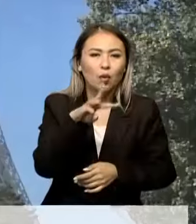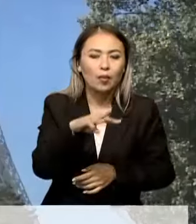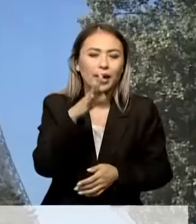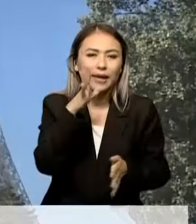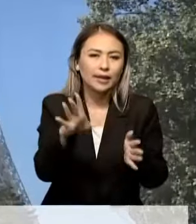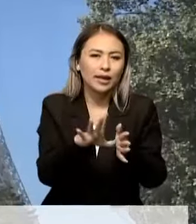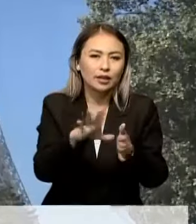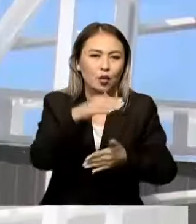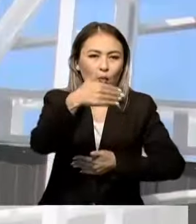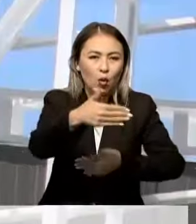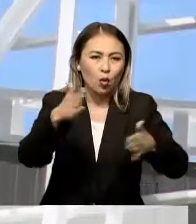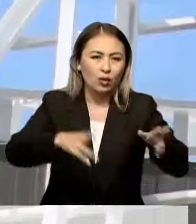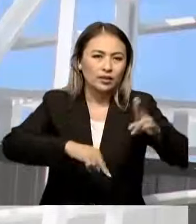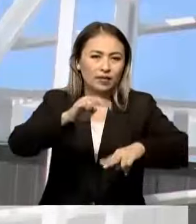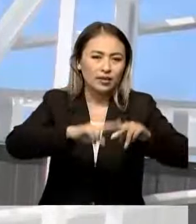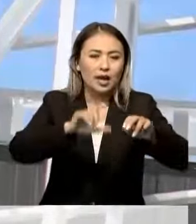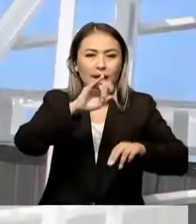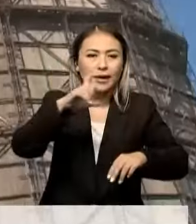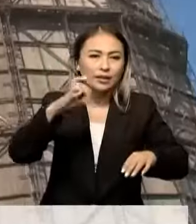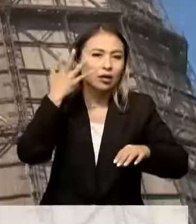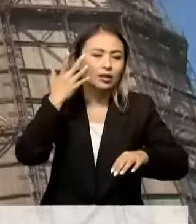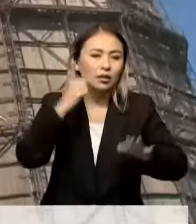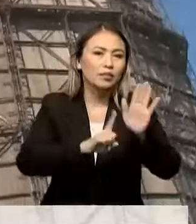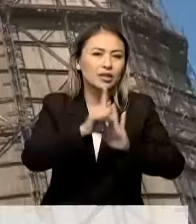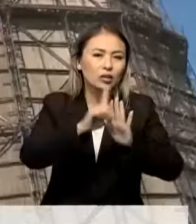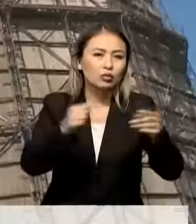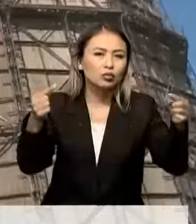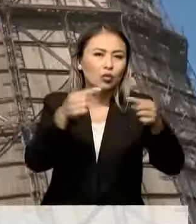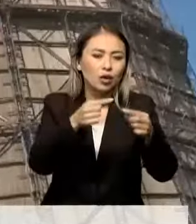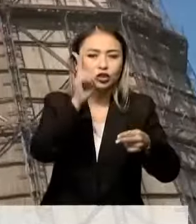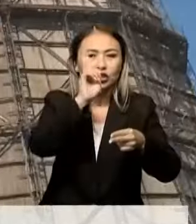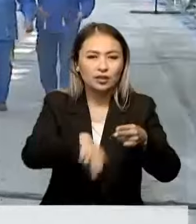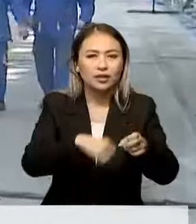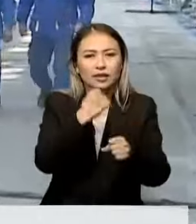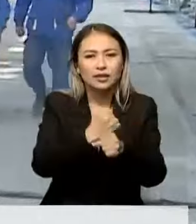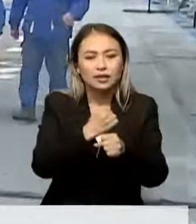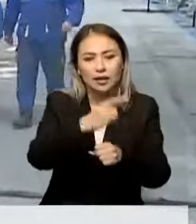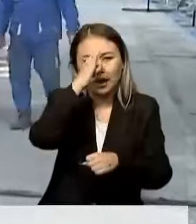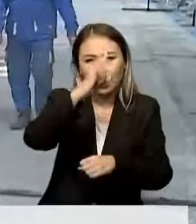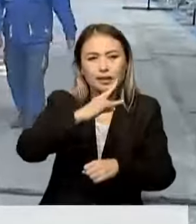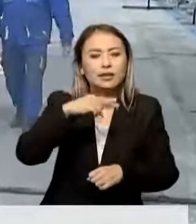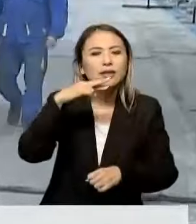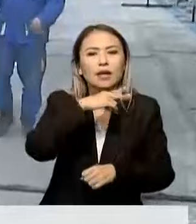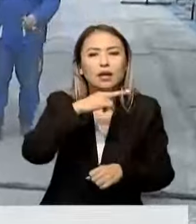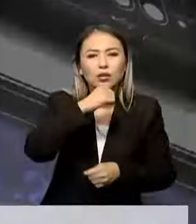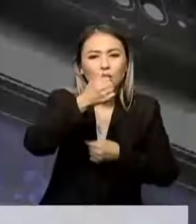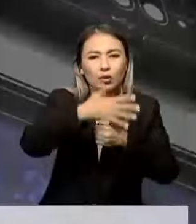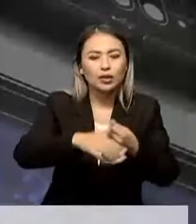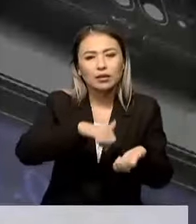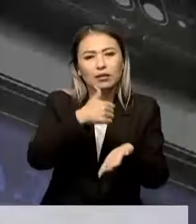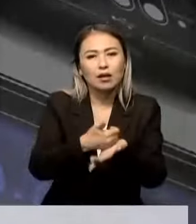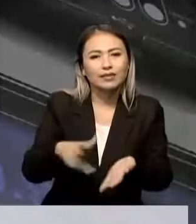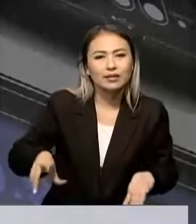салынып жатыр. Сондықтан АЭС салу бастамасы нағыз уақытында жасалған ұсыныс дейді Қазақстанның ядролық орталығының бас